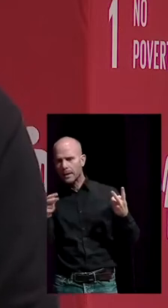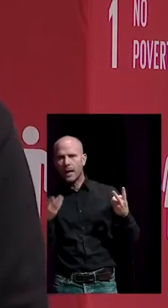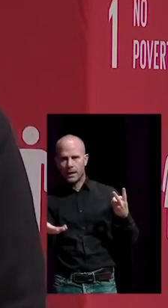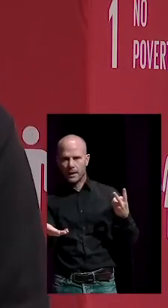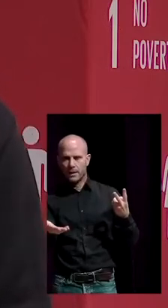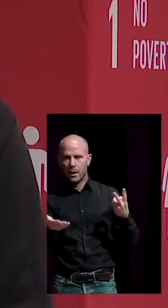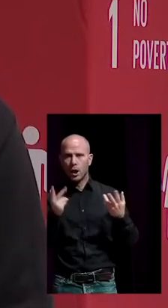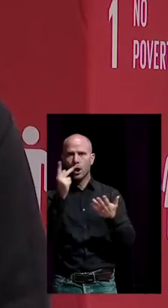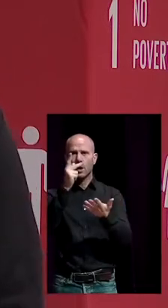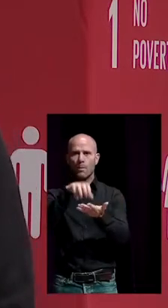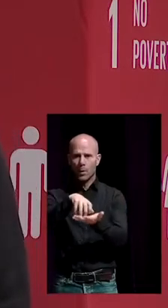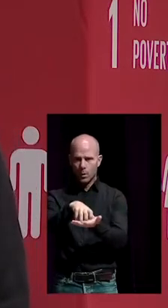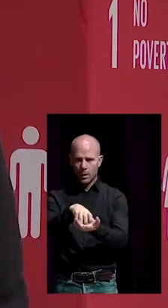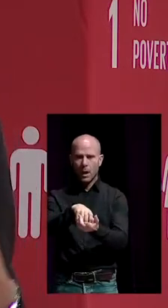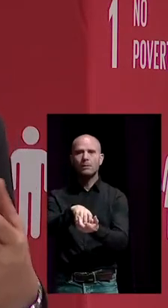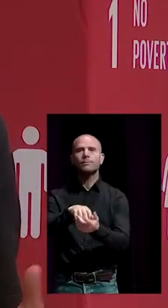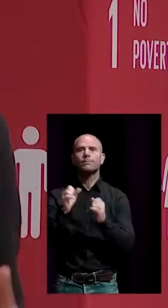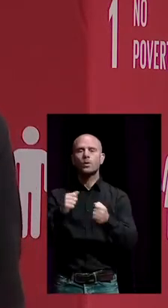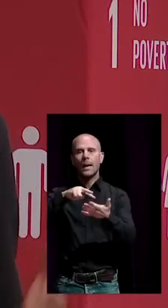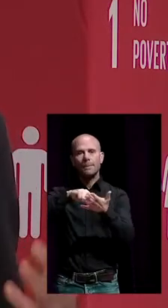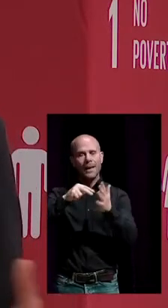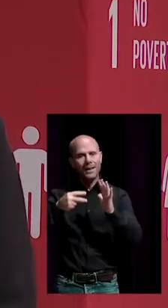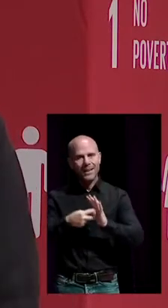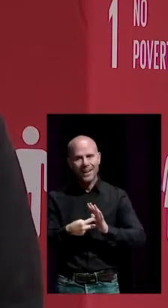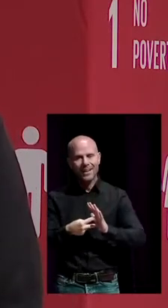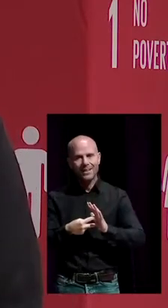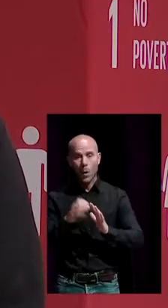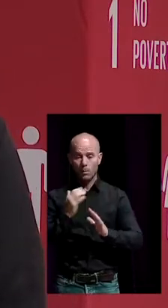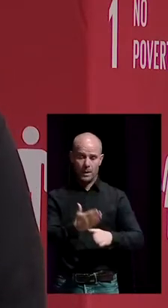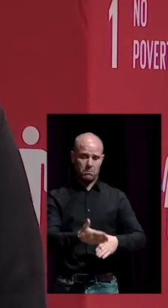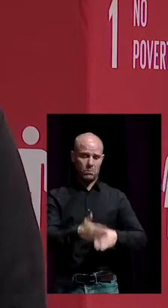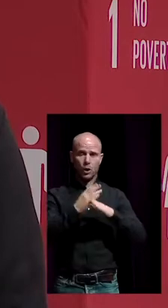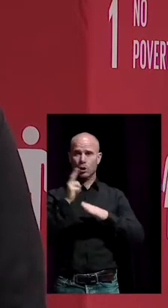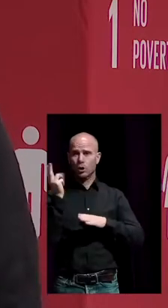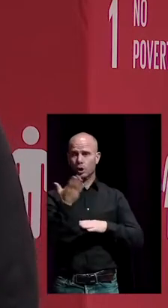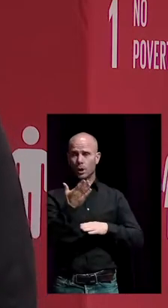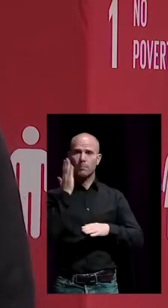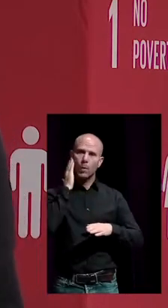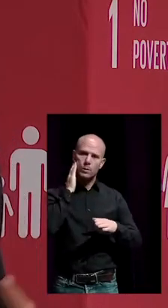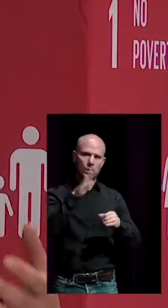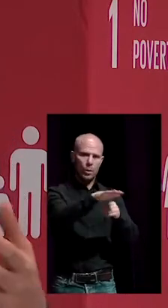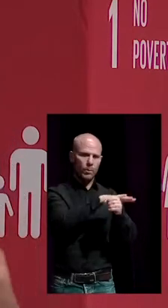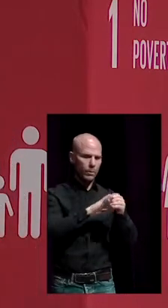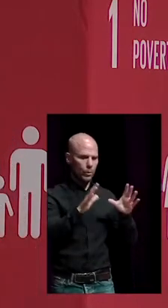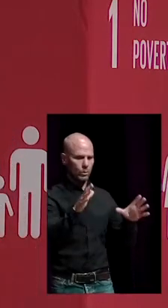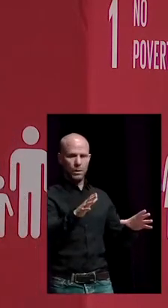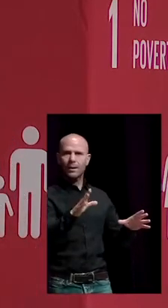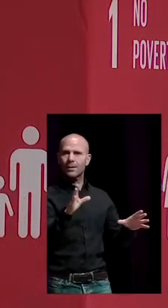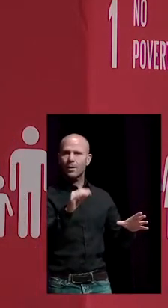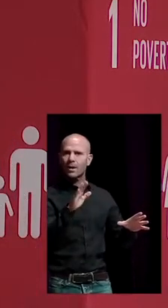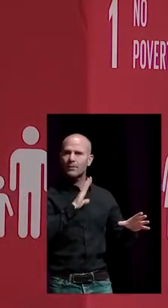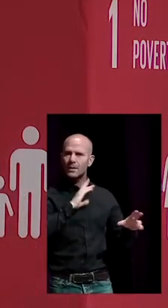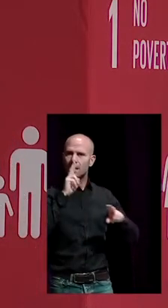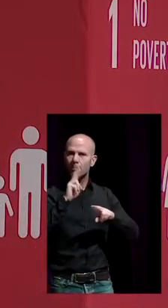att få kommuner att planera när man bygger till exempel nya bostadsområden, att det finns